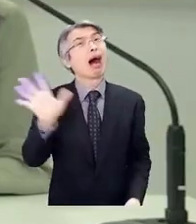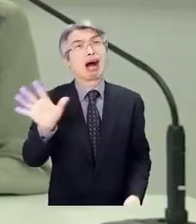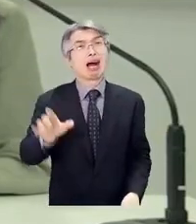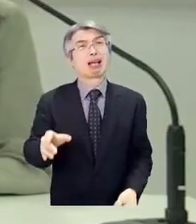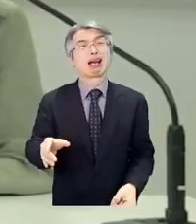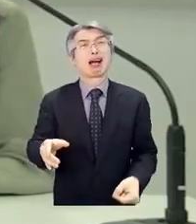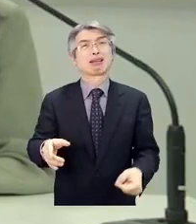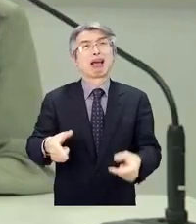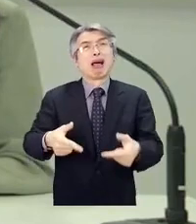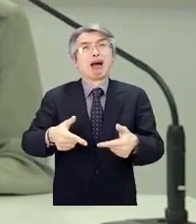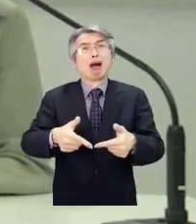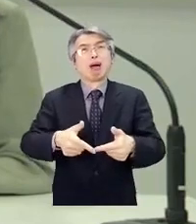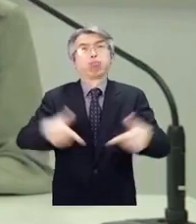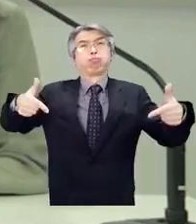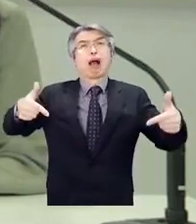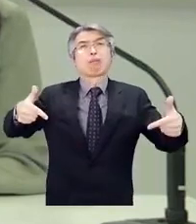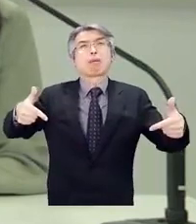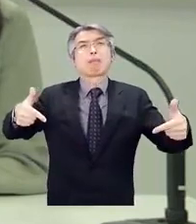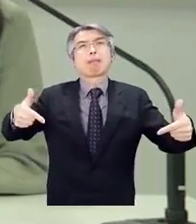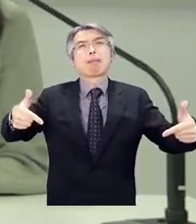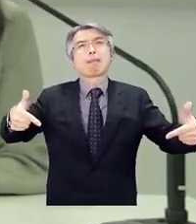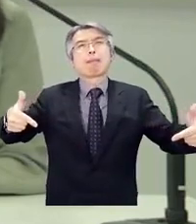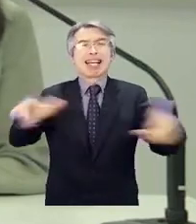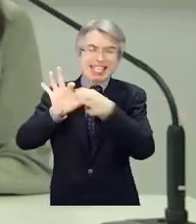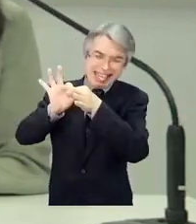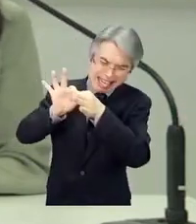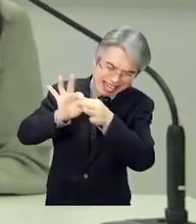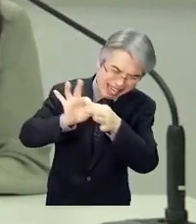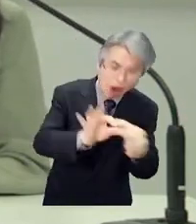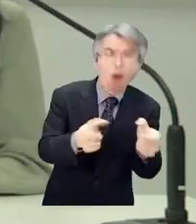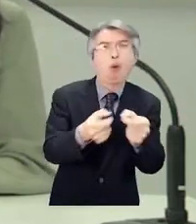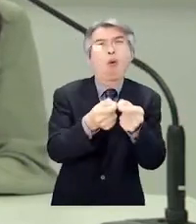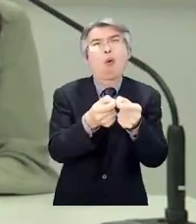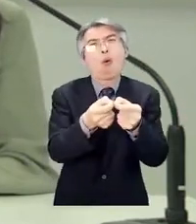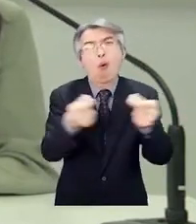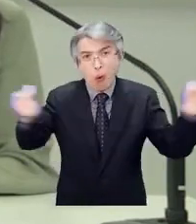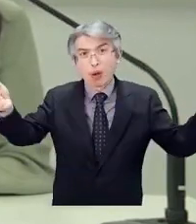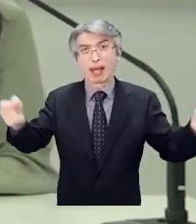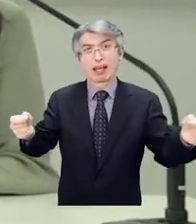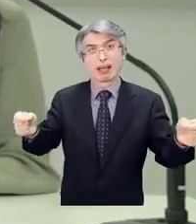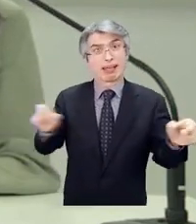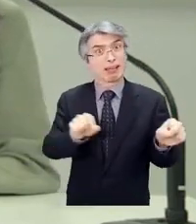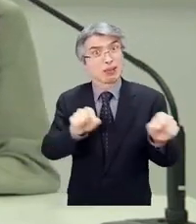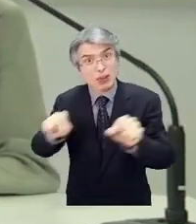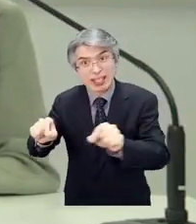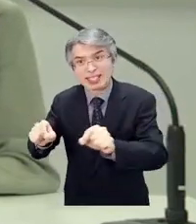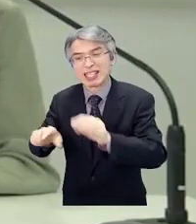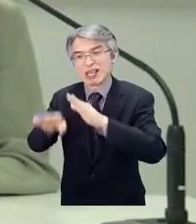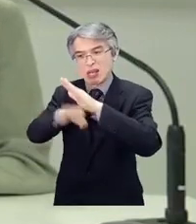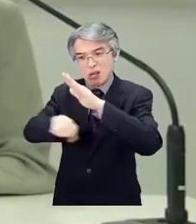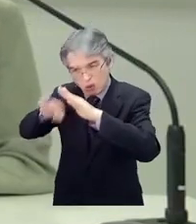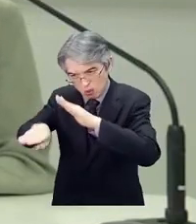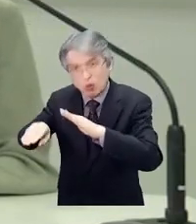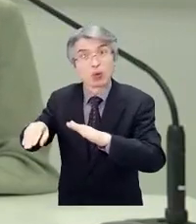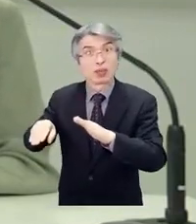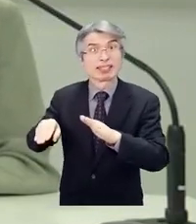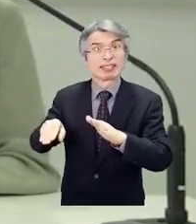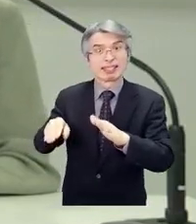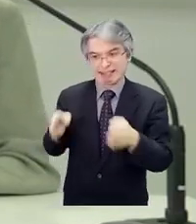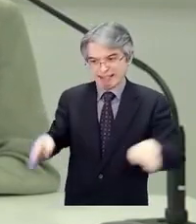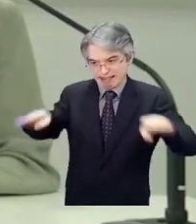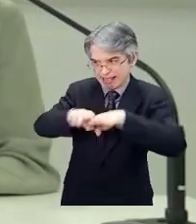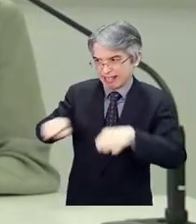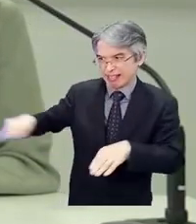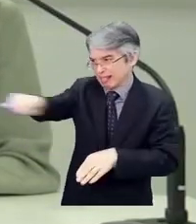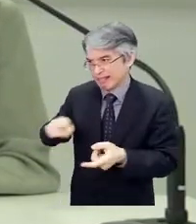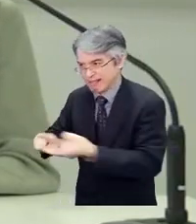생각보다는 좀 여파가 오래 갈 거라고 생각이 됩니다. 좀 이런 부분들은 좀 다른 기관들도 좀 도와서 같이 좀 한번 함께 해주시면 어떨까라는